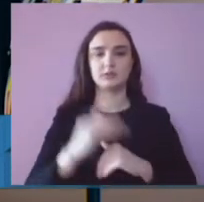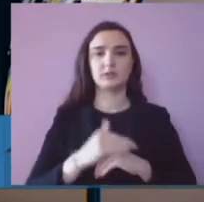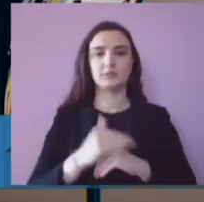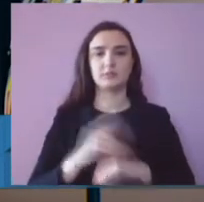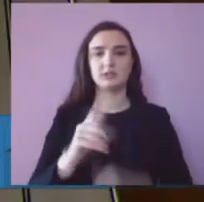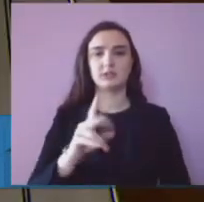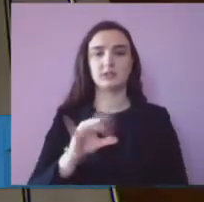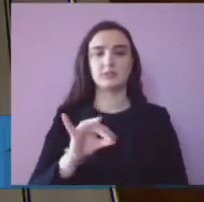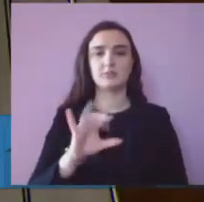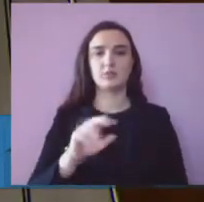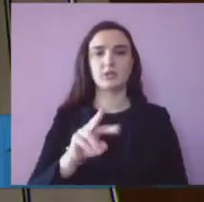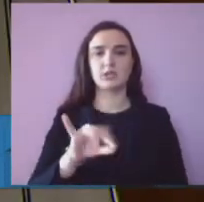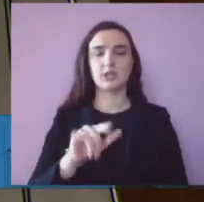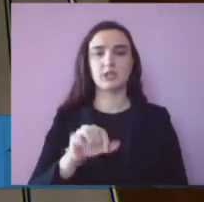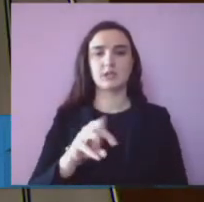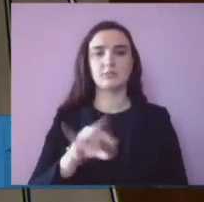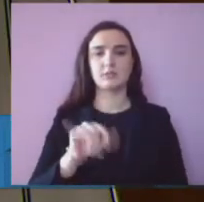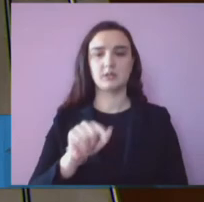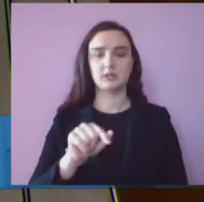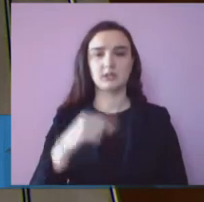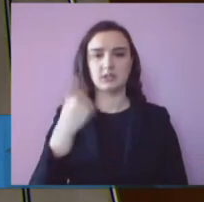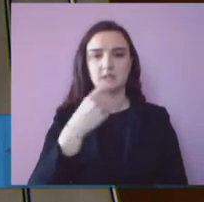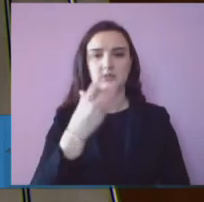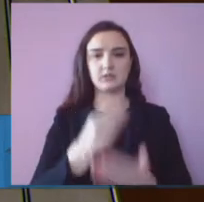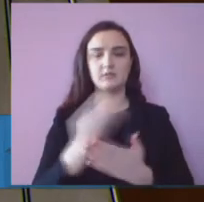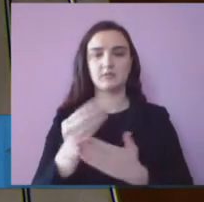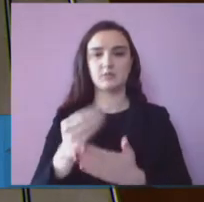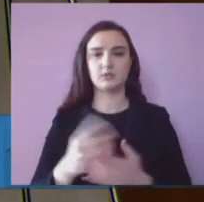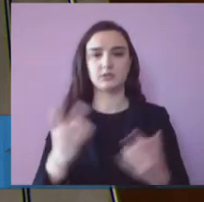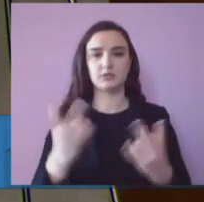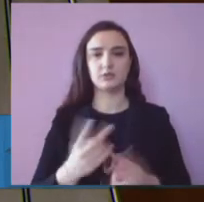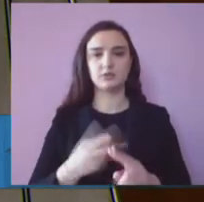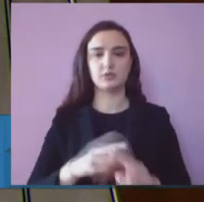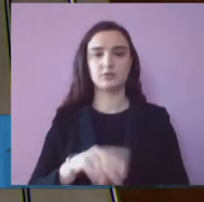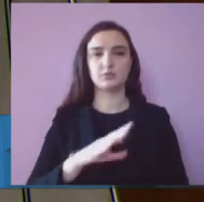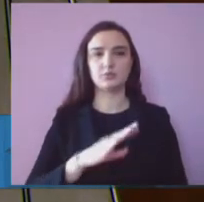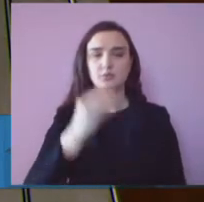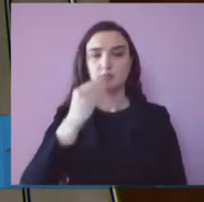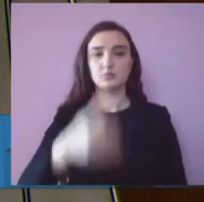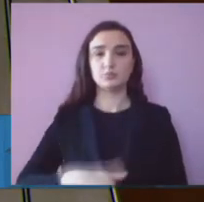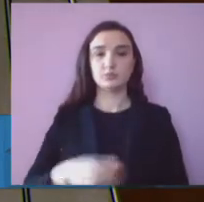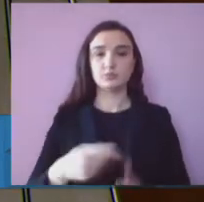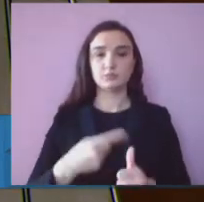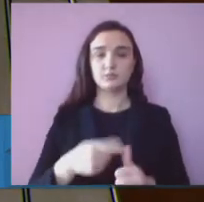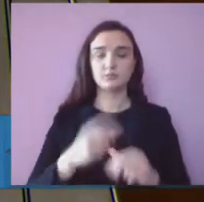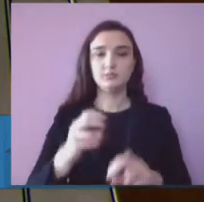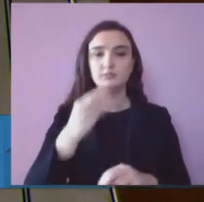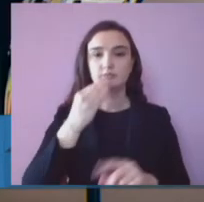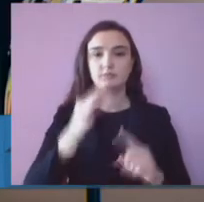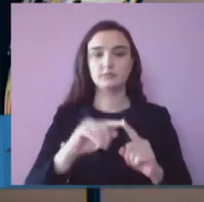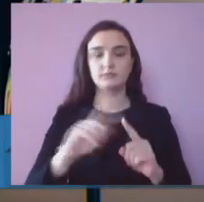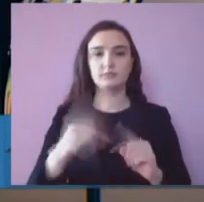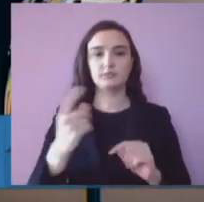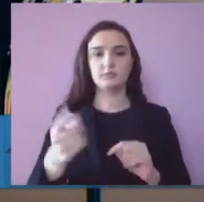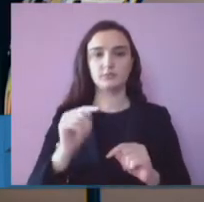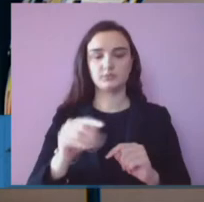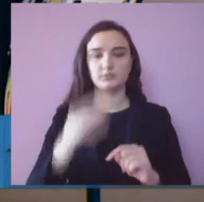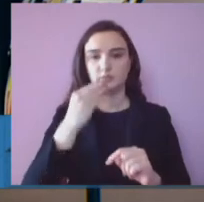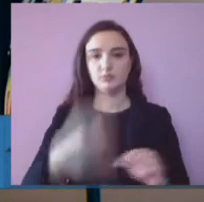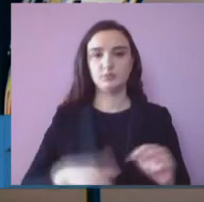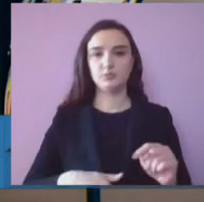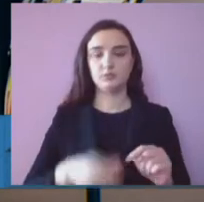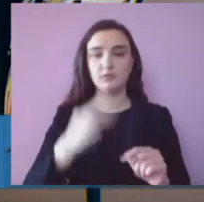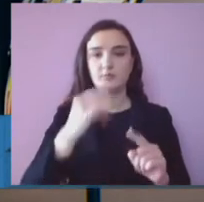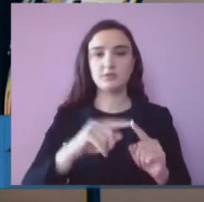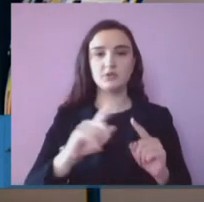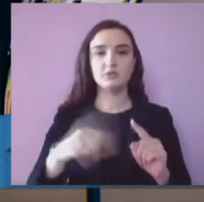ავიცილოთ. ეს თქვენ მე ინდივიდუალური მიდგომაა საჭირო. ეს იყო უზმოდ დასახელებული თუ კვების მერე მაყურებელი? უზმოდ კვების მერე,